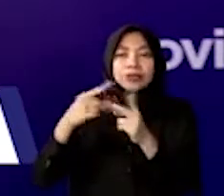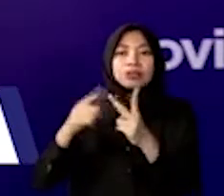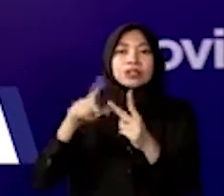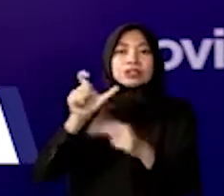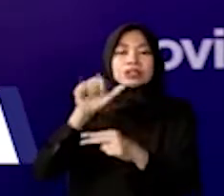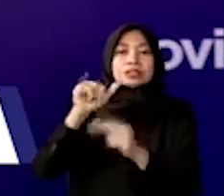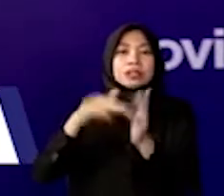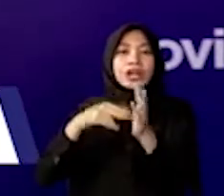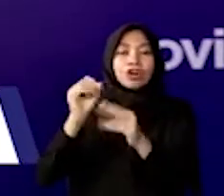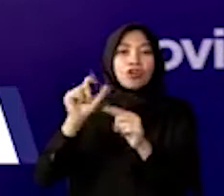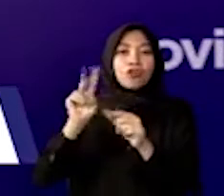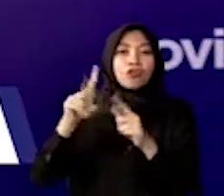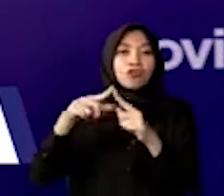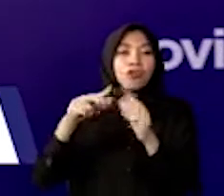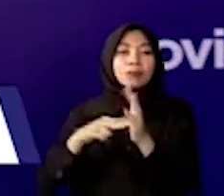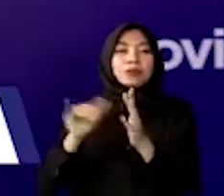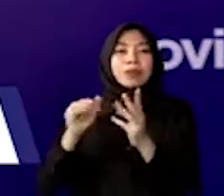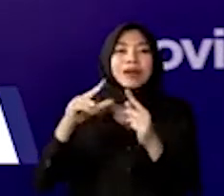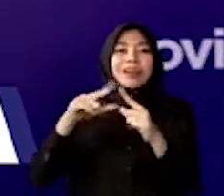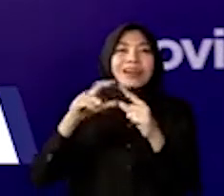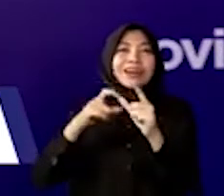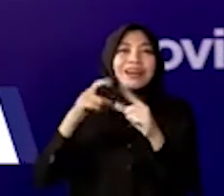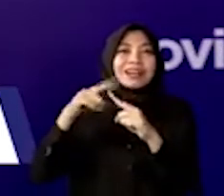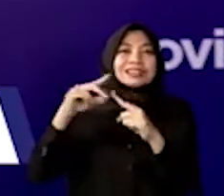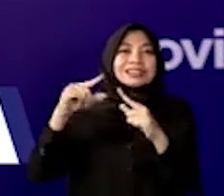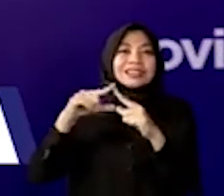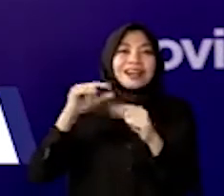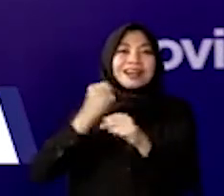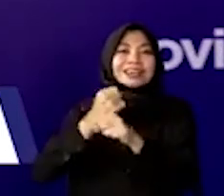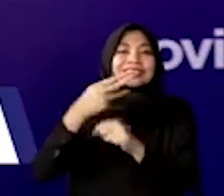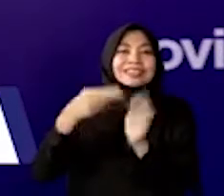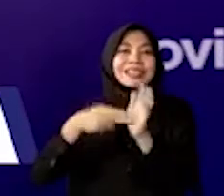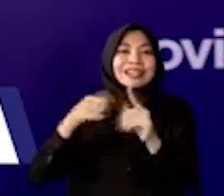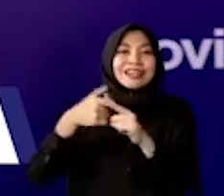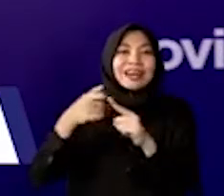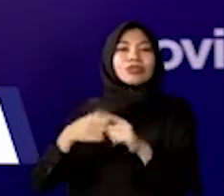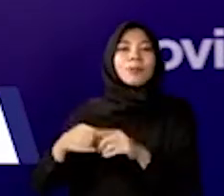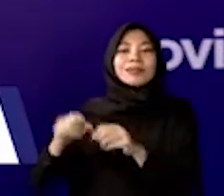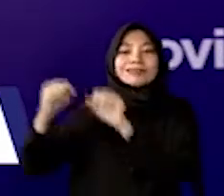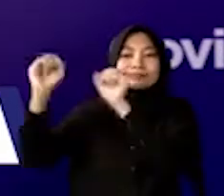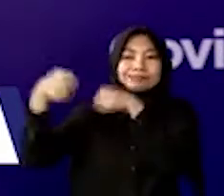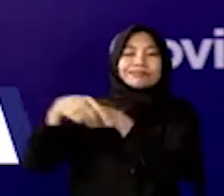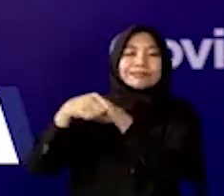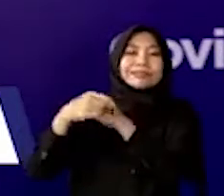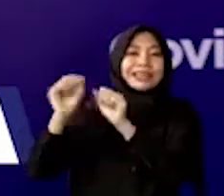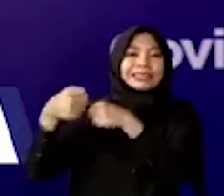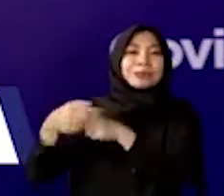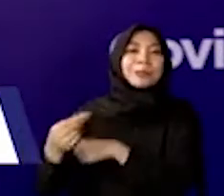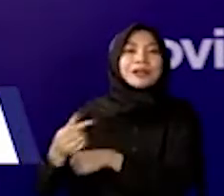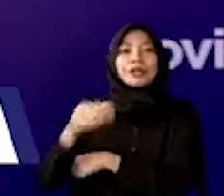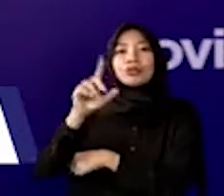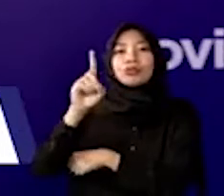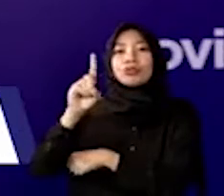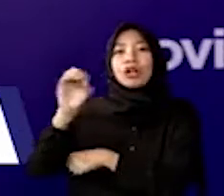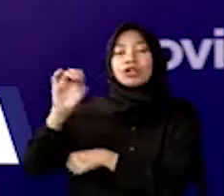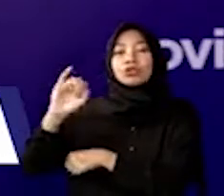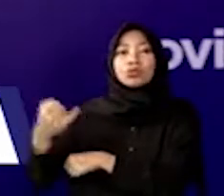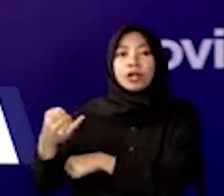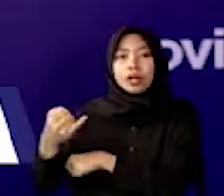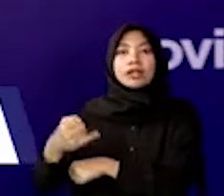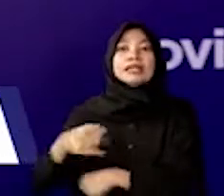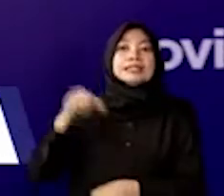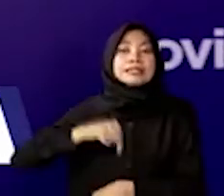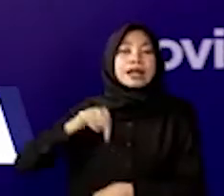astrazenec astrazenec ini ee sudah ada komitmen 100 juta dan R juta sekarang sedang berangkat